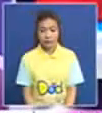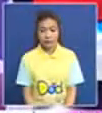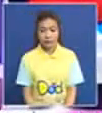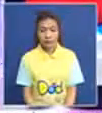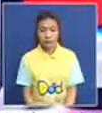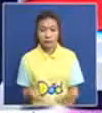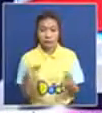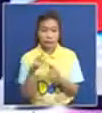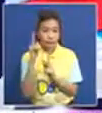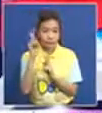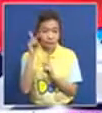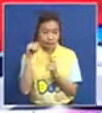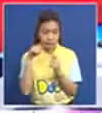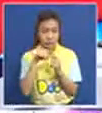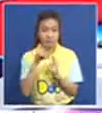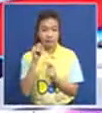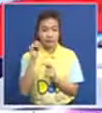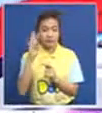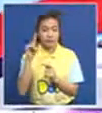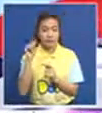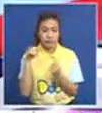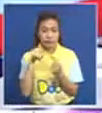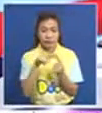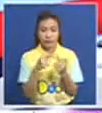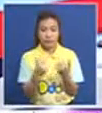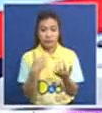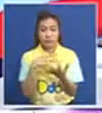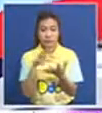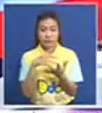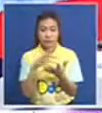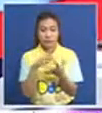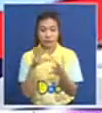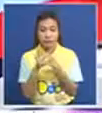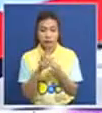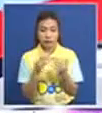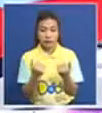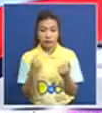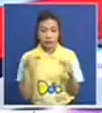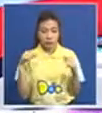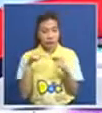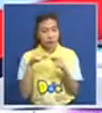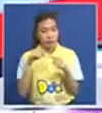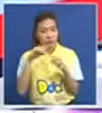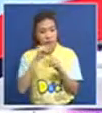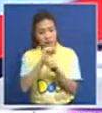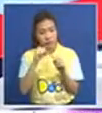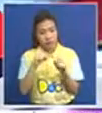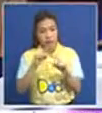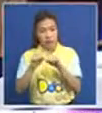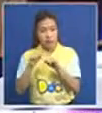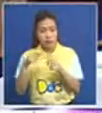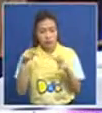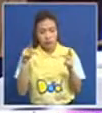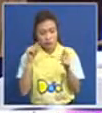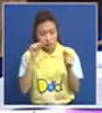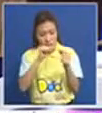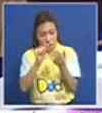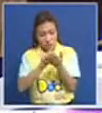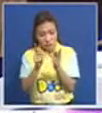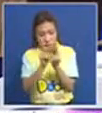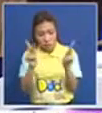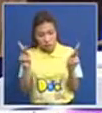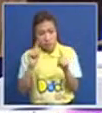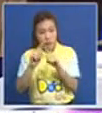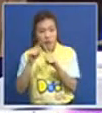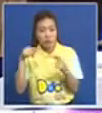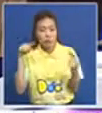าติดตามข่าวเที่ยง NBT กันต่อค่ะช่วงนี้มาดูประเด็นทางการเมืองกันบ้างนะคะสภานิติบัญญัติแห่งชาติค่ะประชุมพิจารณากระบวนการถอดถอนอดีต